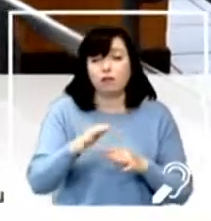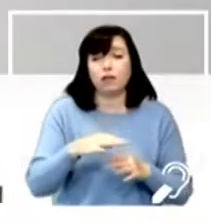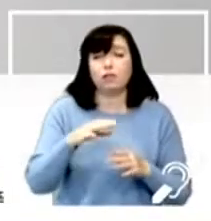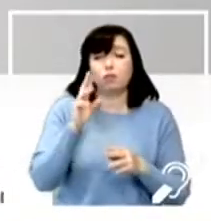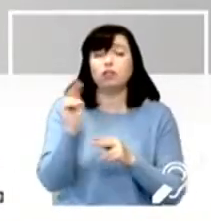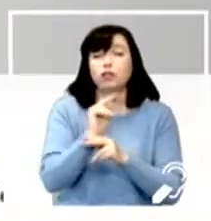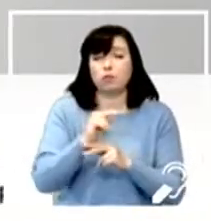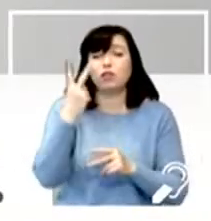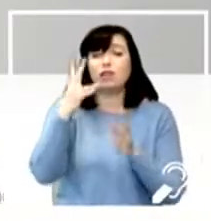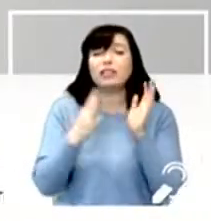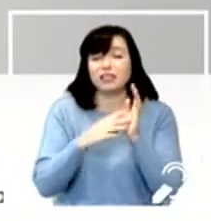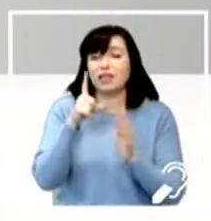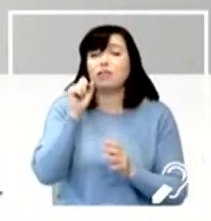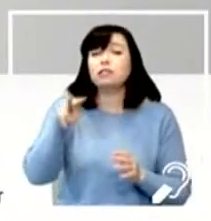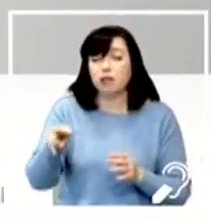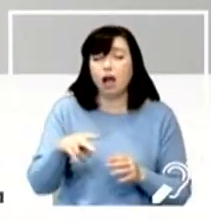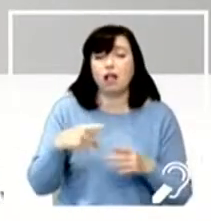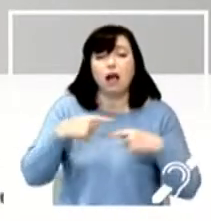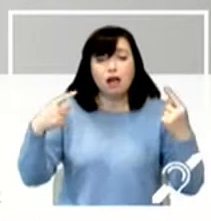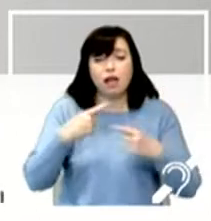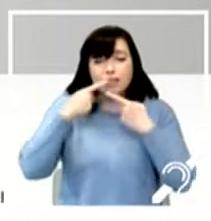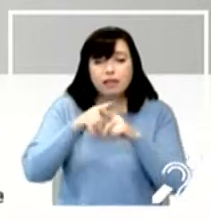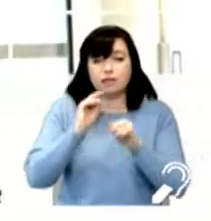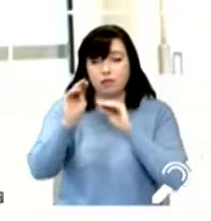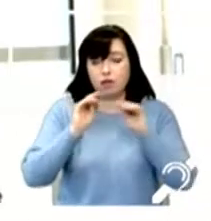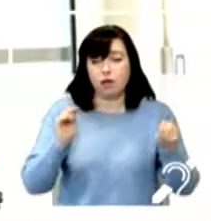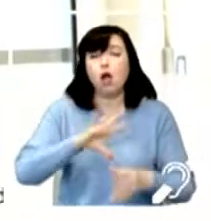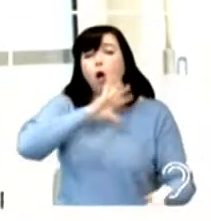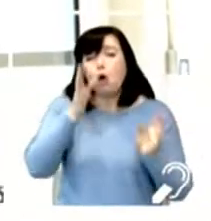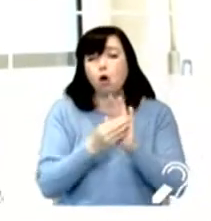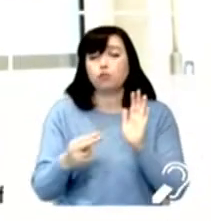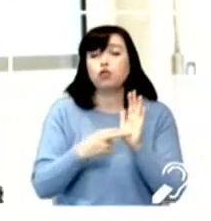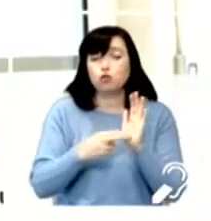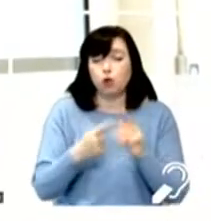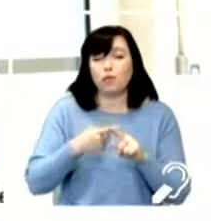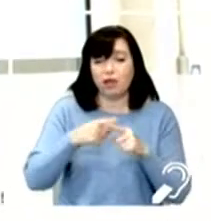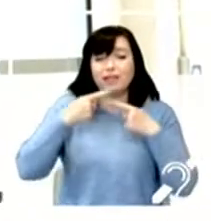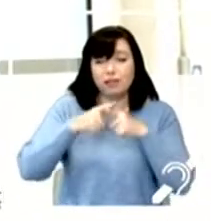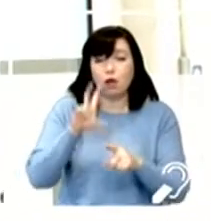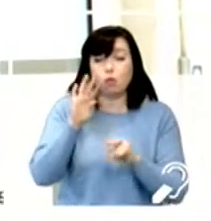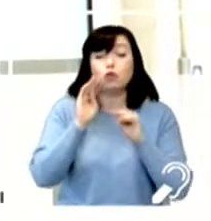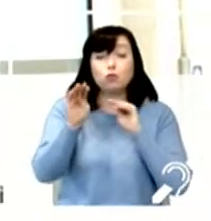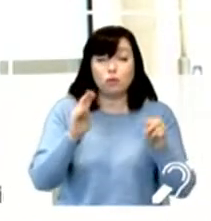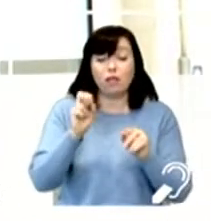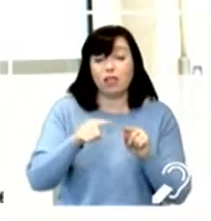săli de naștere din Republica Moldova cu echipamente medicale moderne. Valoarea totală a acestor aparate, care vor fi instalate pe parcursul